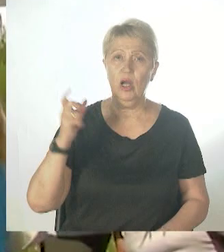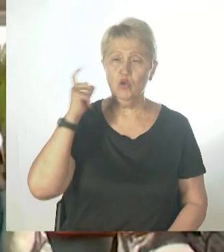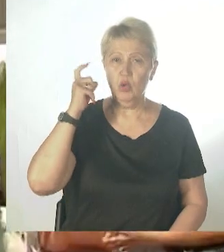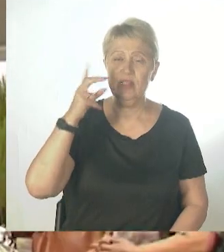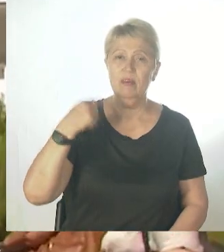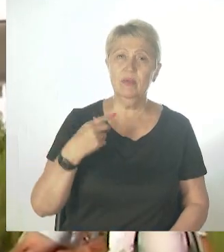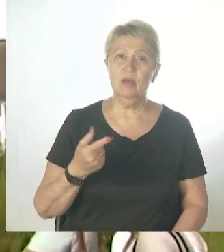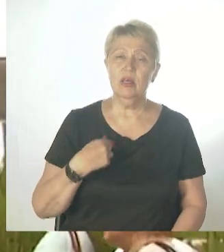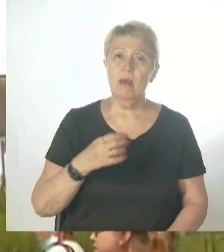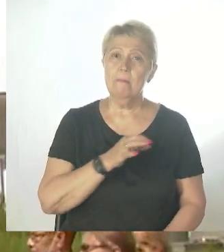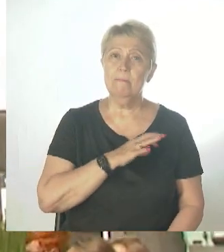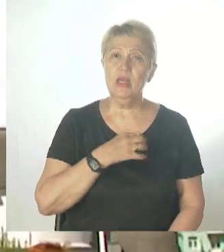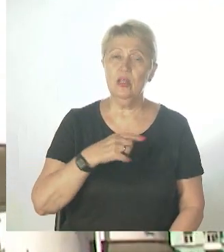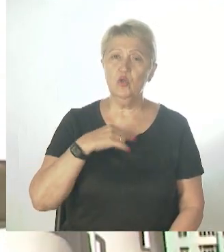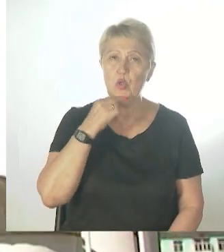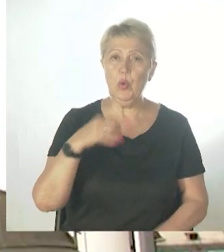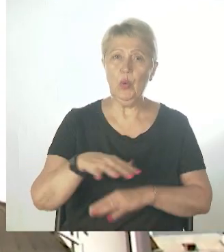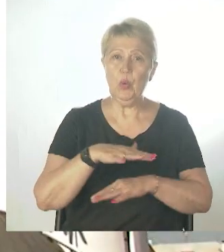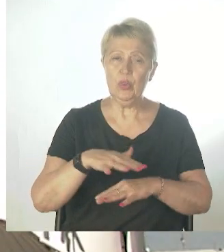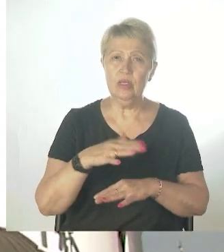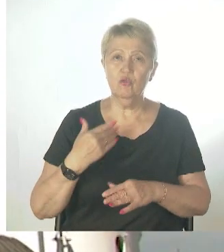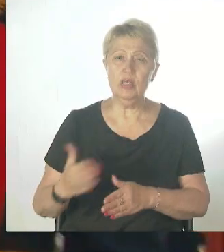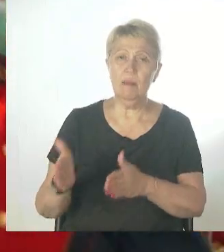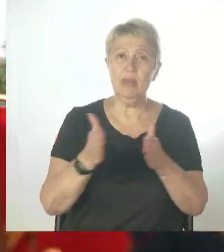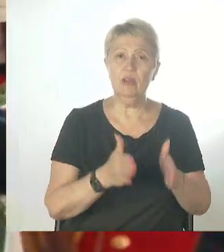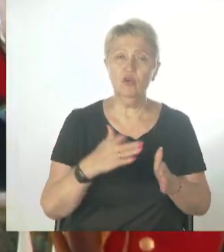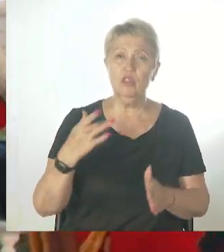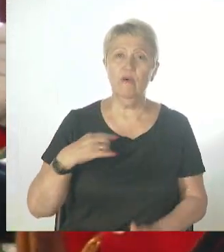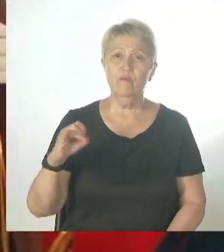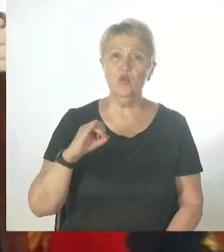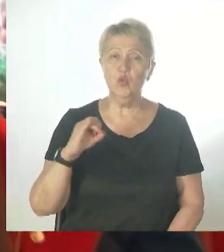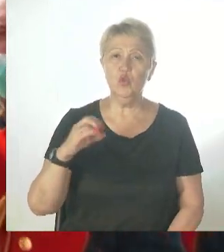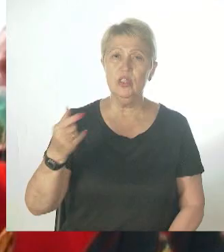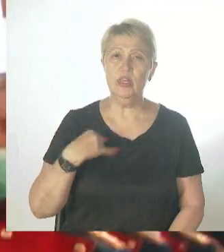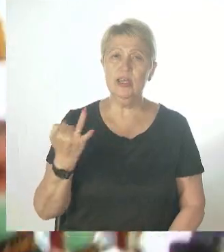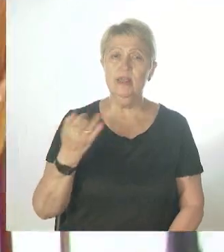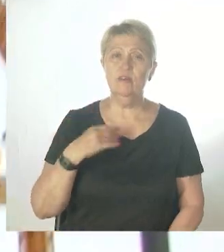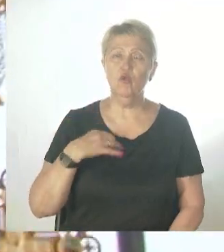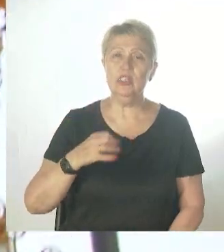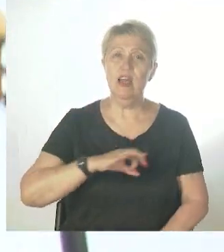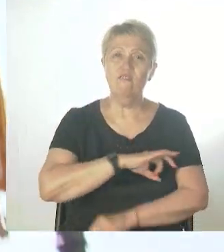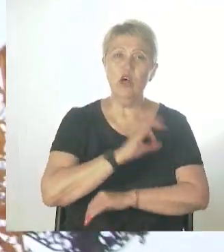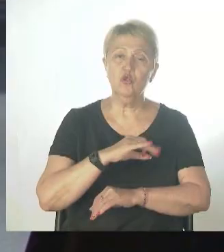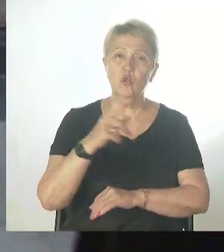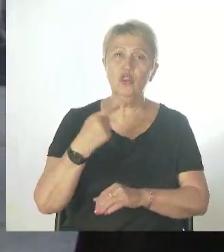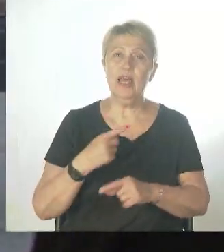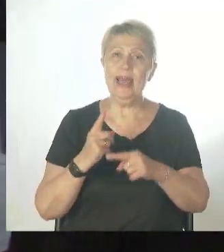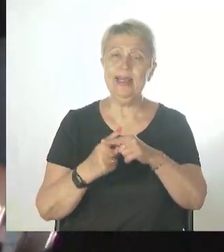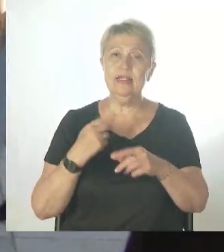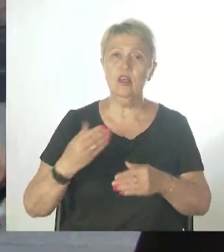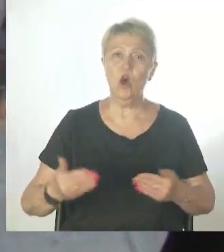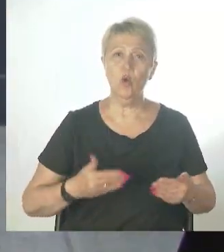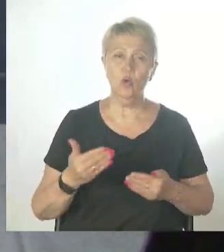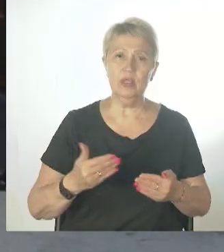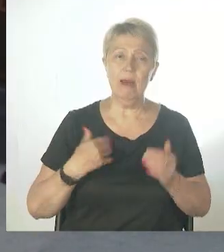Белоруссии. Также ковчеги со святынями переносятся южным и восточным крестными ходами. Последний, в рамках которого мощи